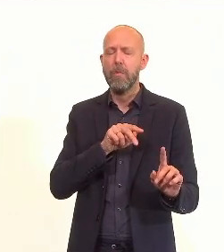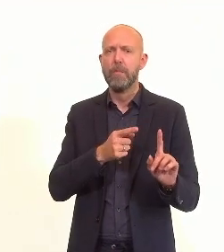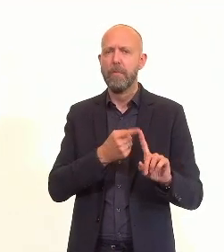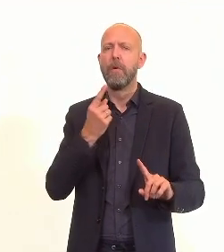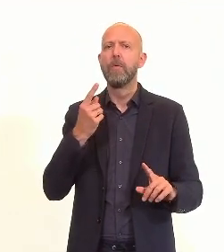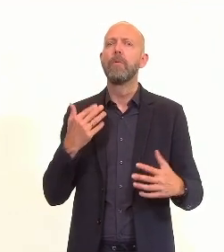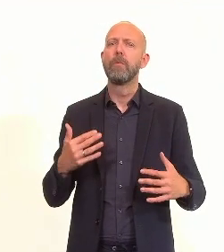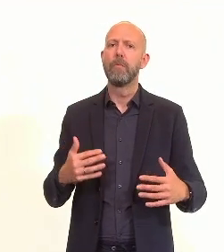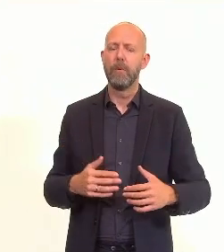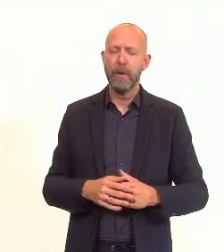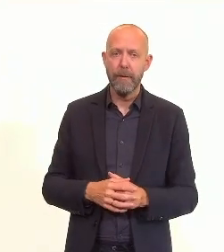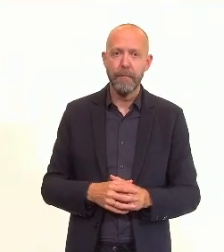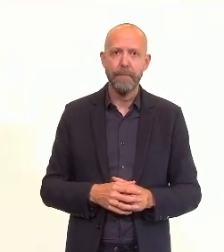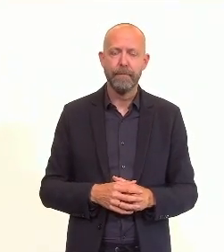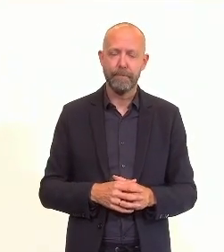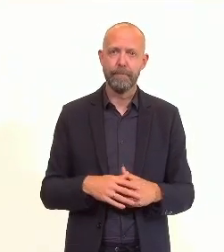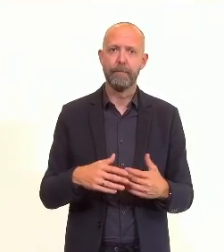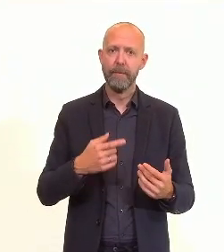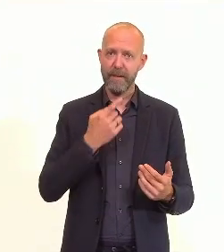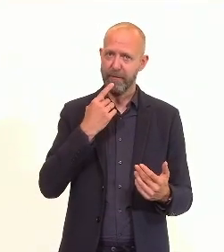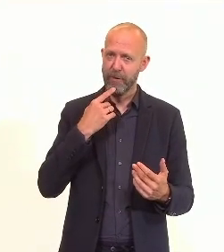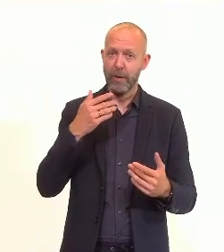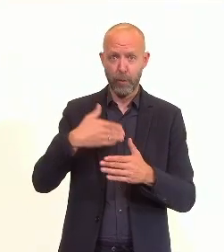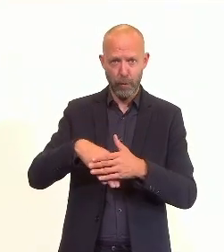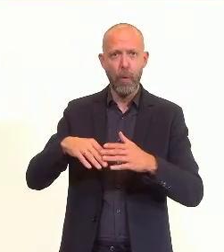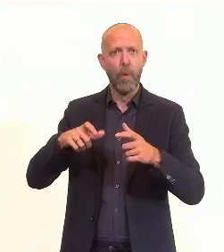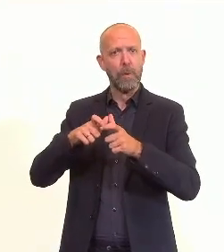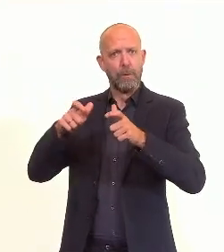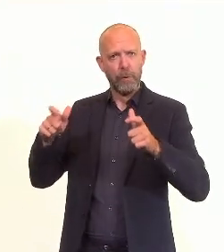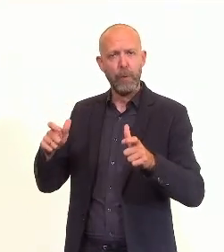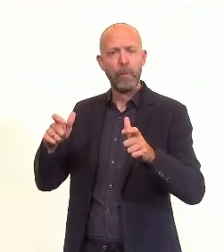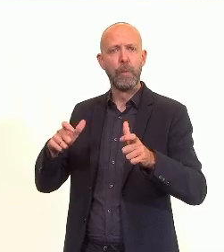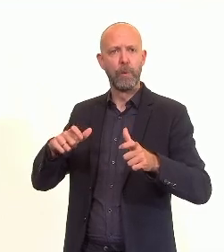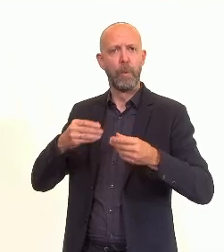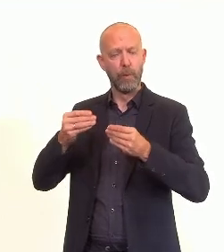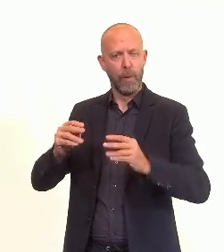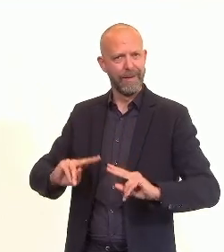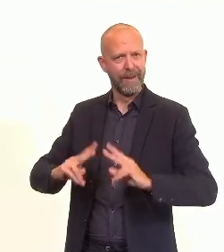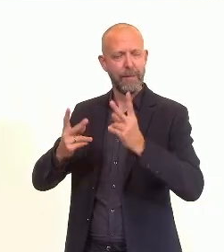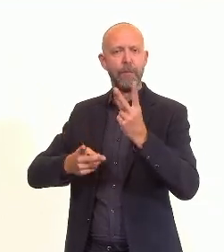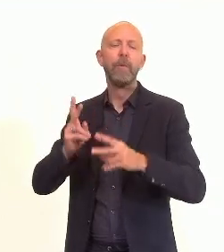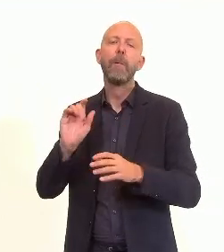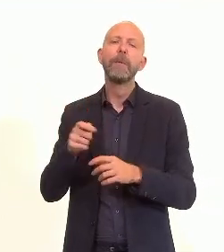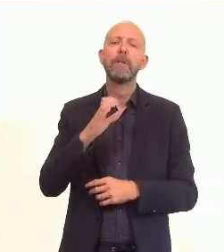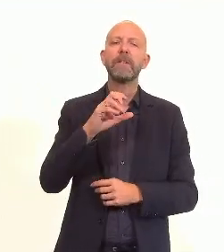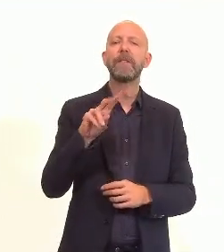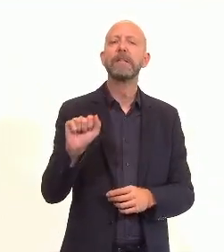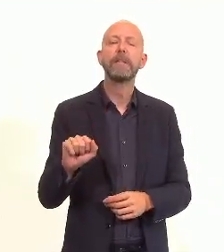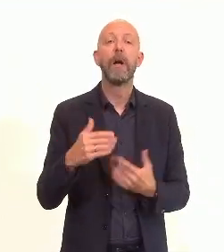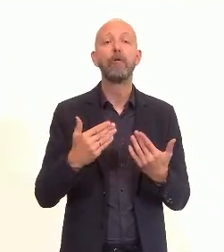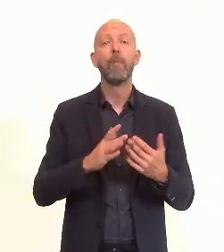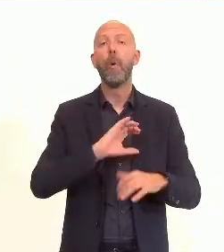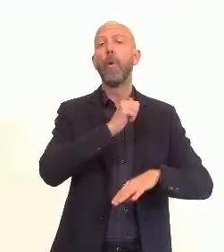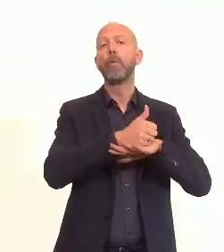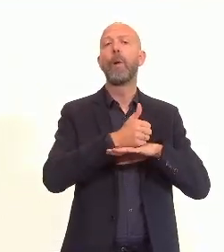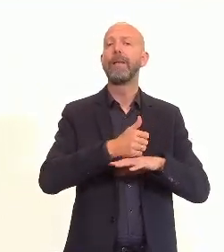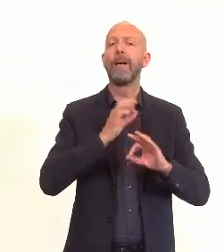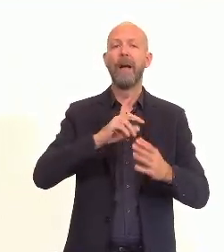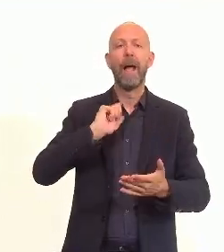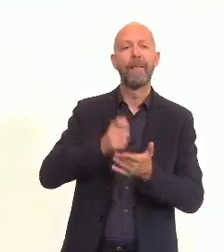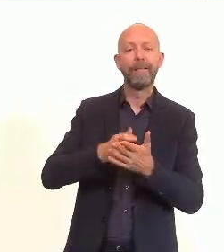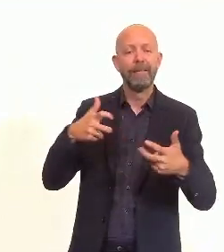énorme. Ça va dynamiser dans les structures parce que, alors, les conseils de la vie sociale, là en ce moment, les autorités de tarification, on a